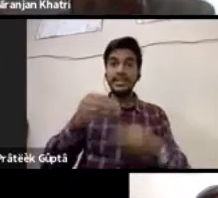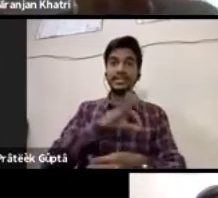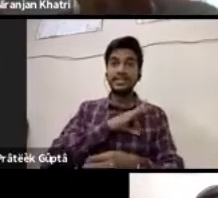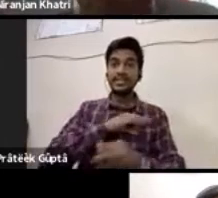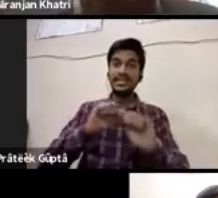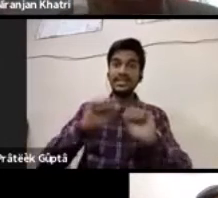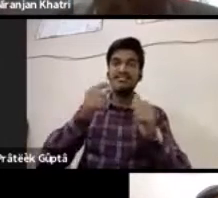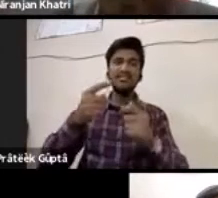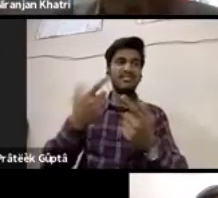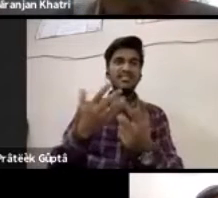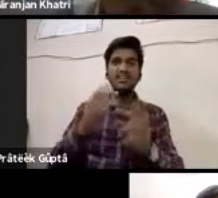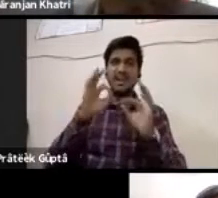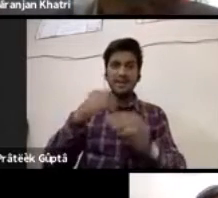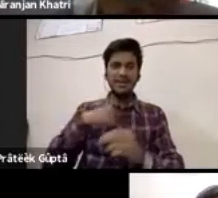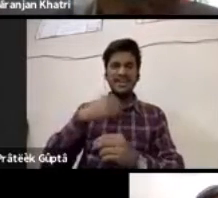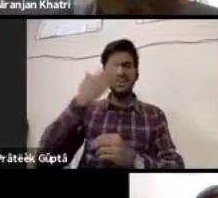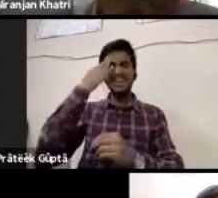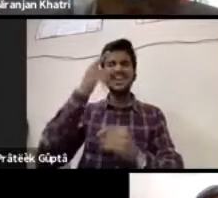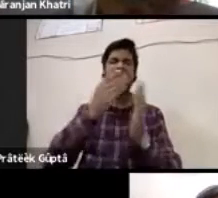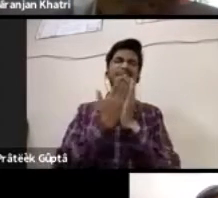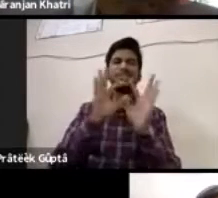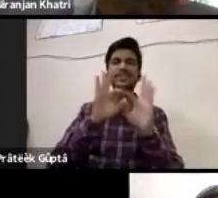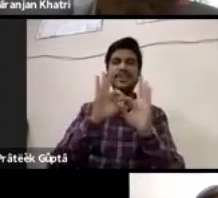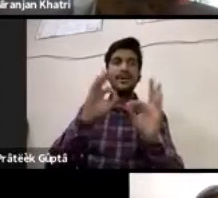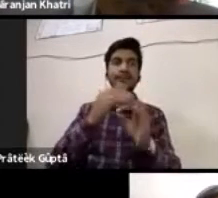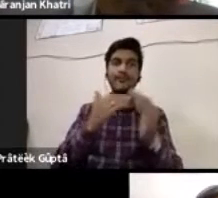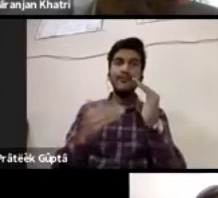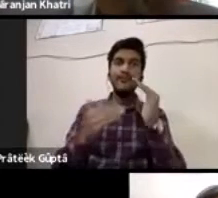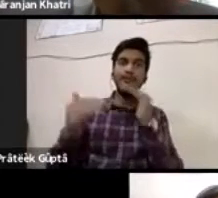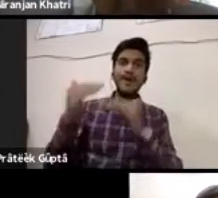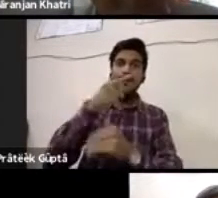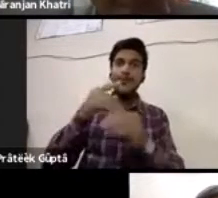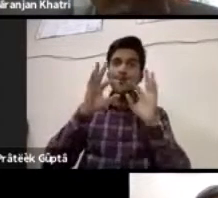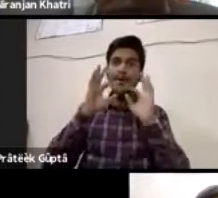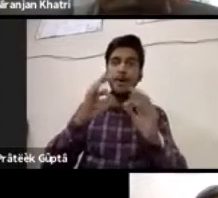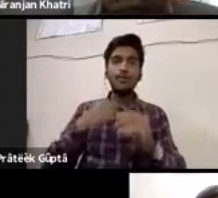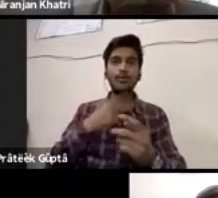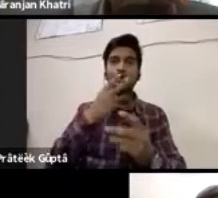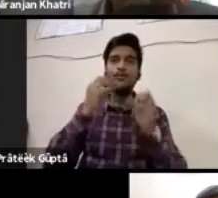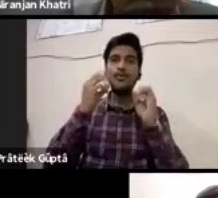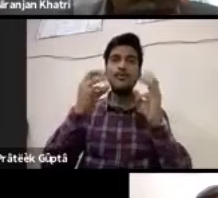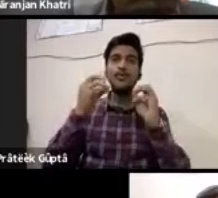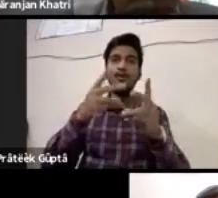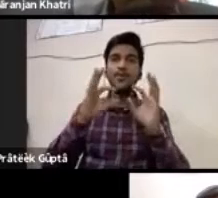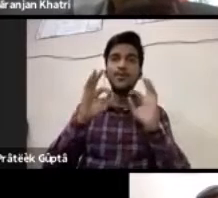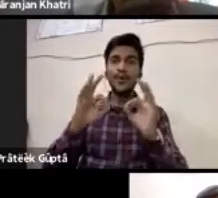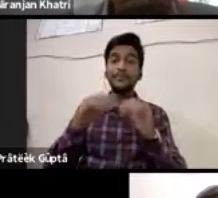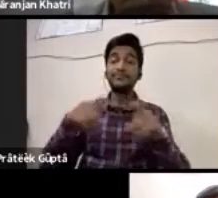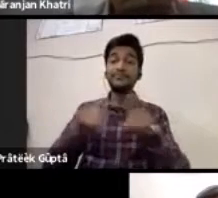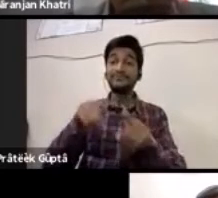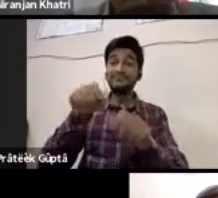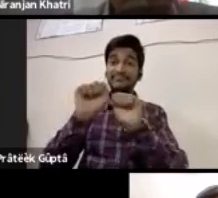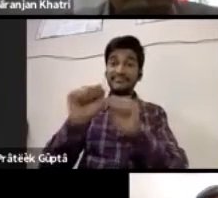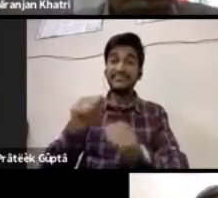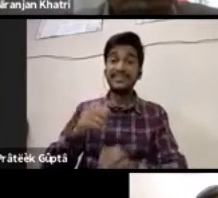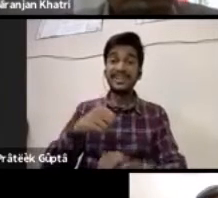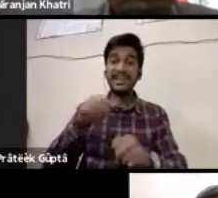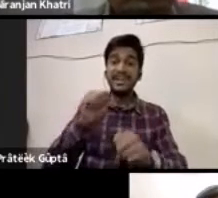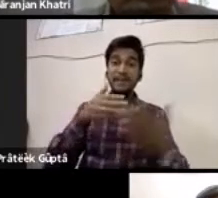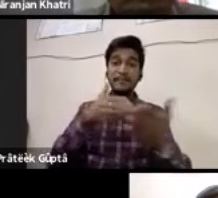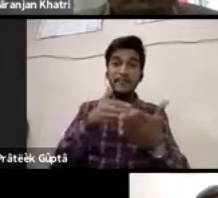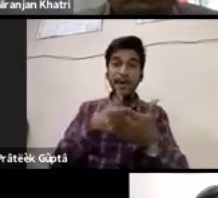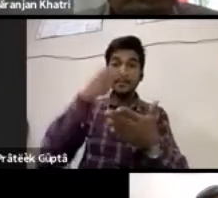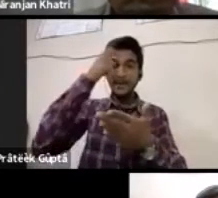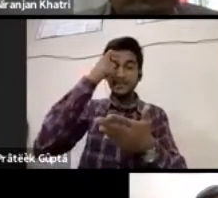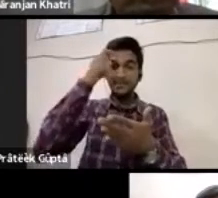इतने अच्छे से करेगा ये नहीं पता था। तो बट मेरे खुद के बैरियर ये थे कि